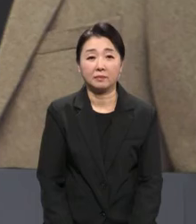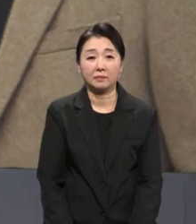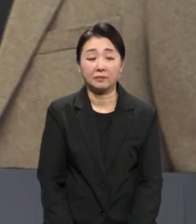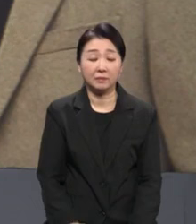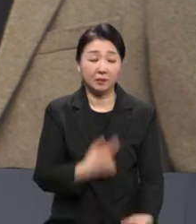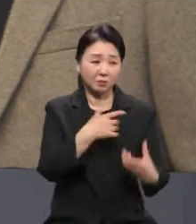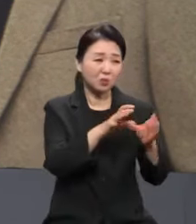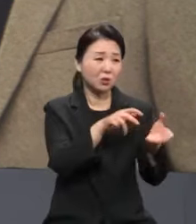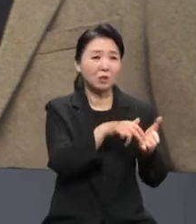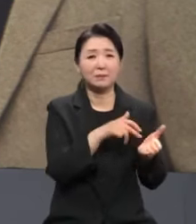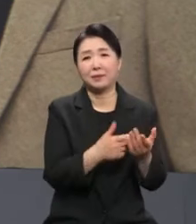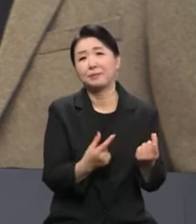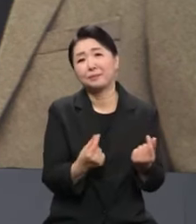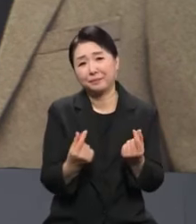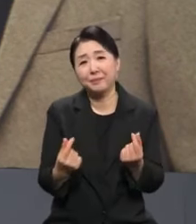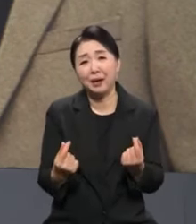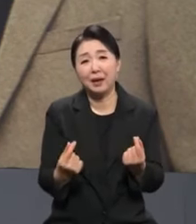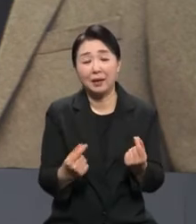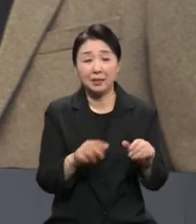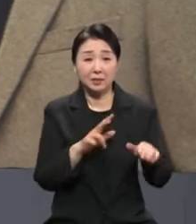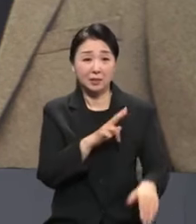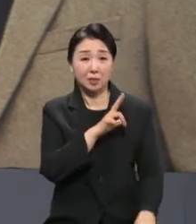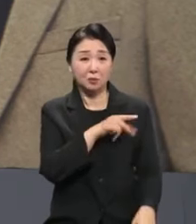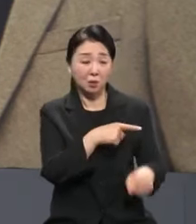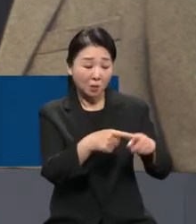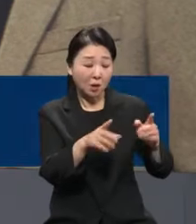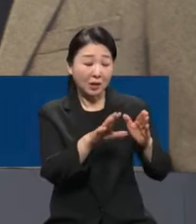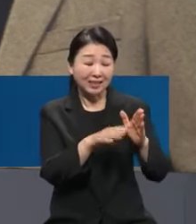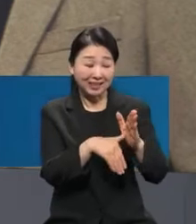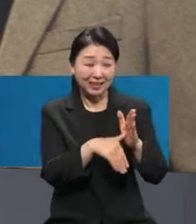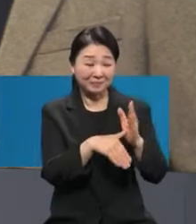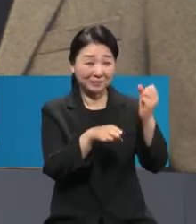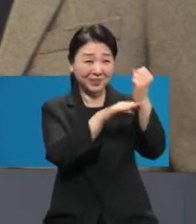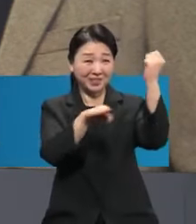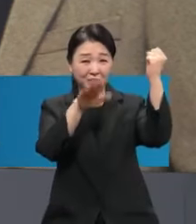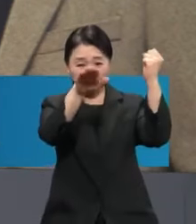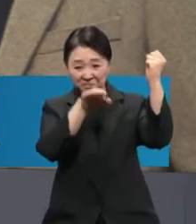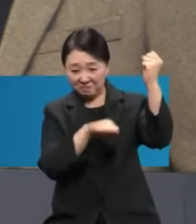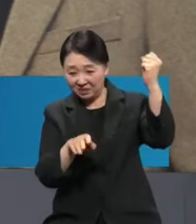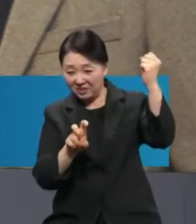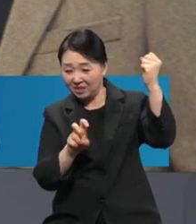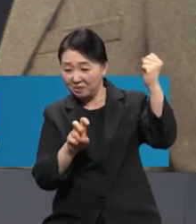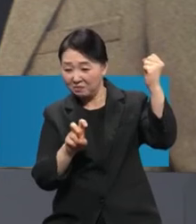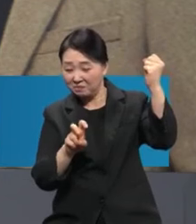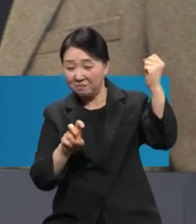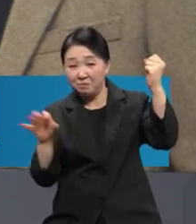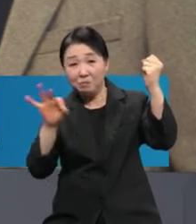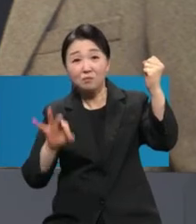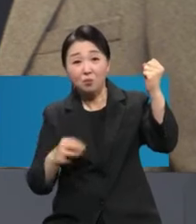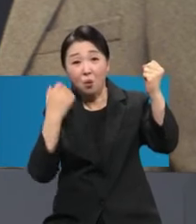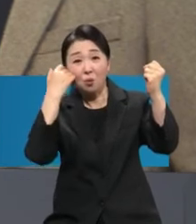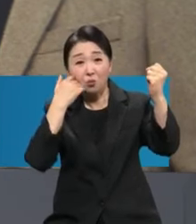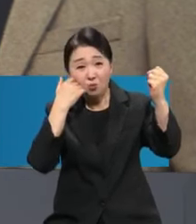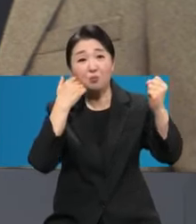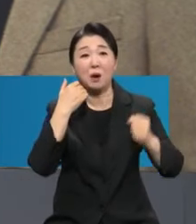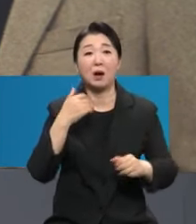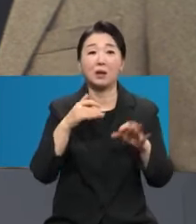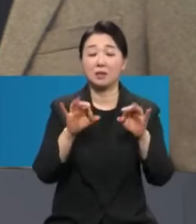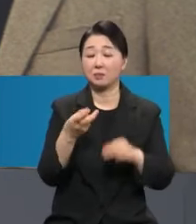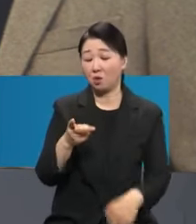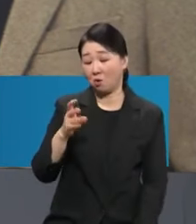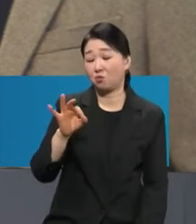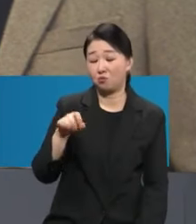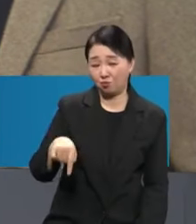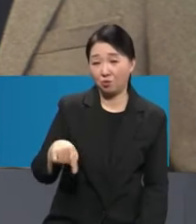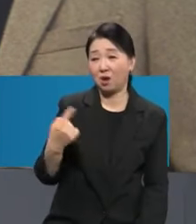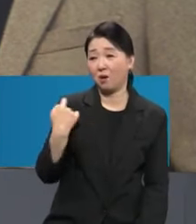사정은 민주당도 마찬가지입니다. 현역 의원 평가에서 하위 20%라고 통보받은 김영주 국회 부의장은 어제